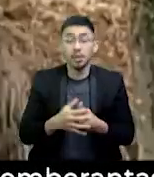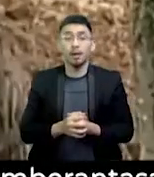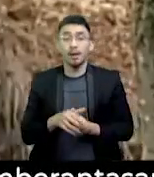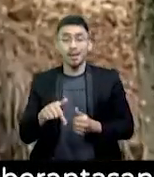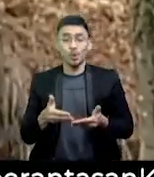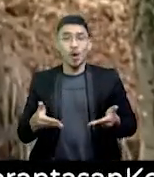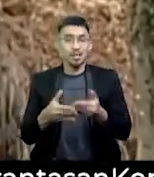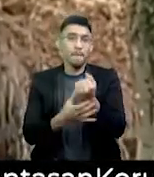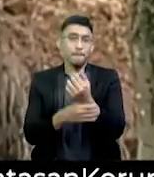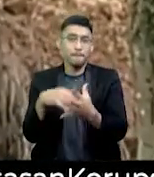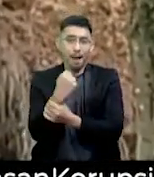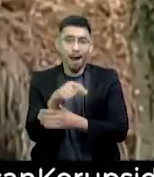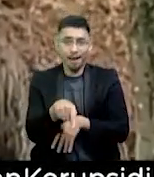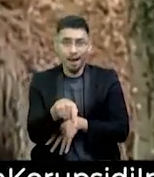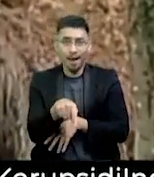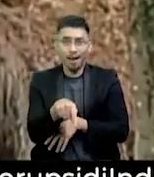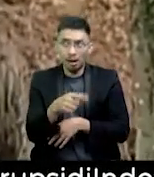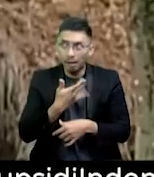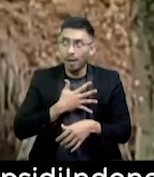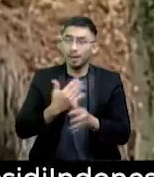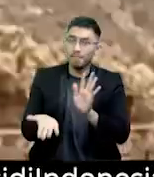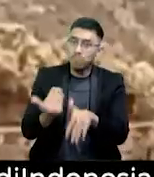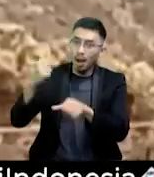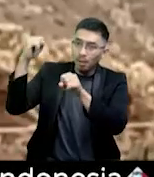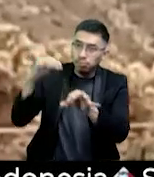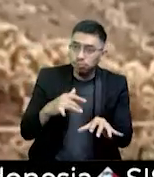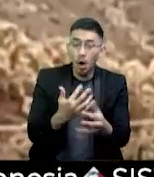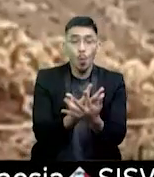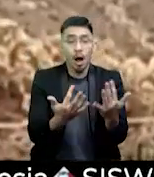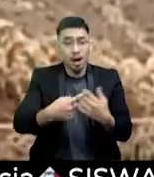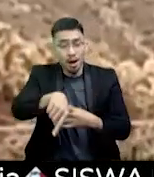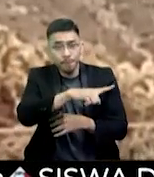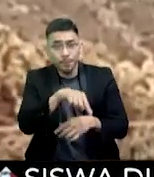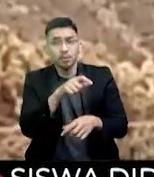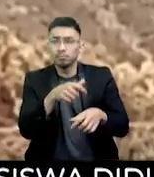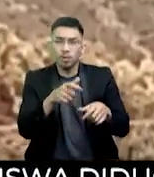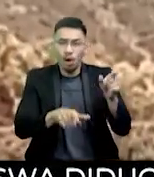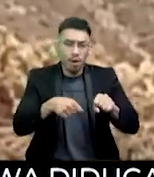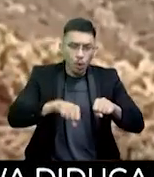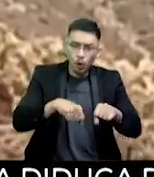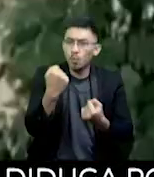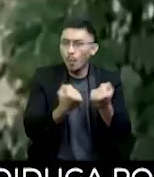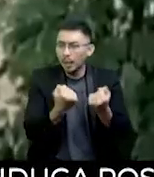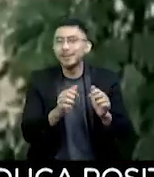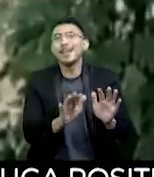terjadi longsor susulan. Warga dan pengendara diminta berhati-hati melintasi kawasan Cadas Pangeran, terutama di